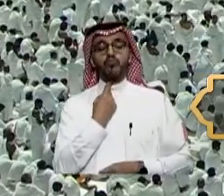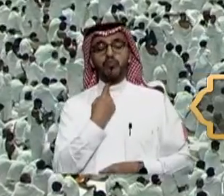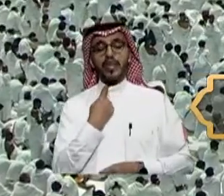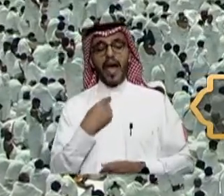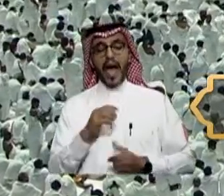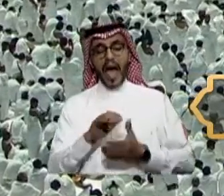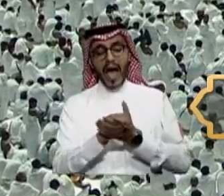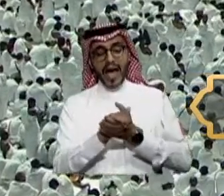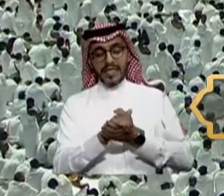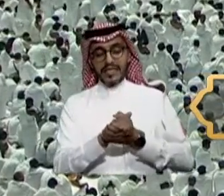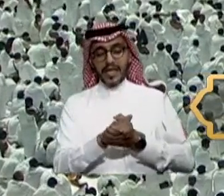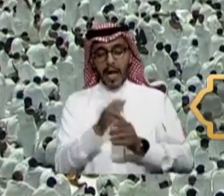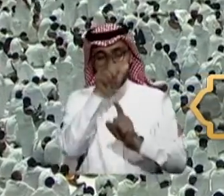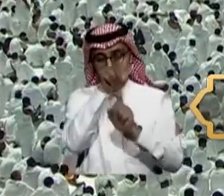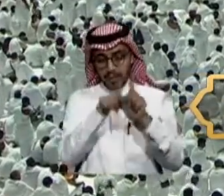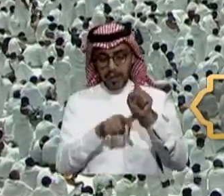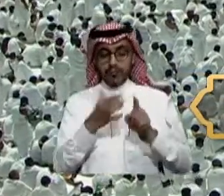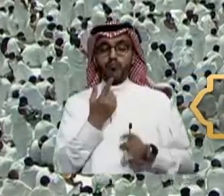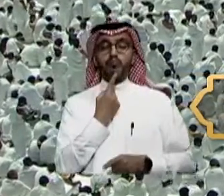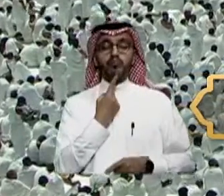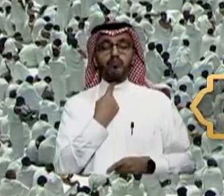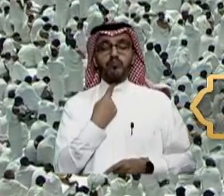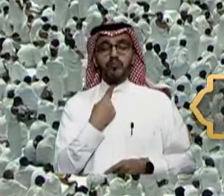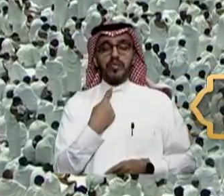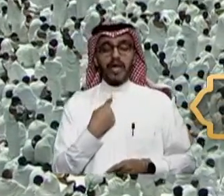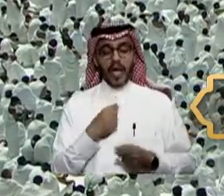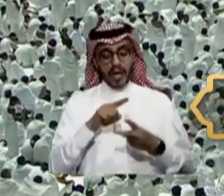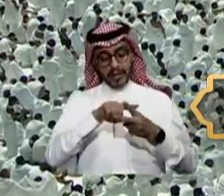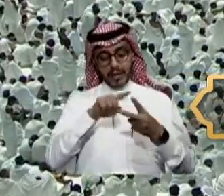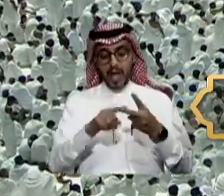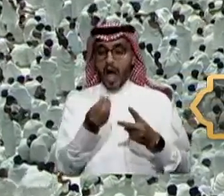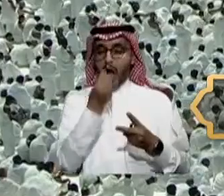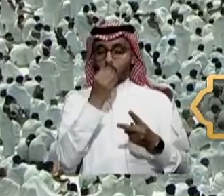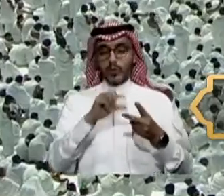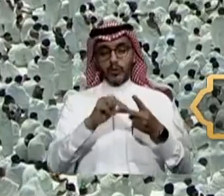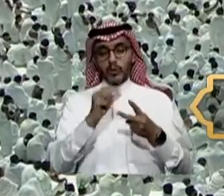اصحابه ويخير اصحابه بين الحالين